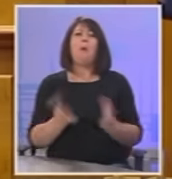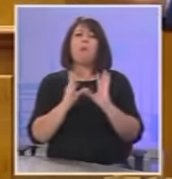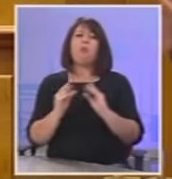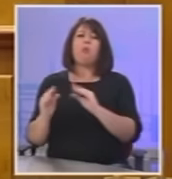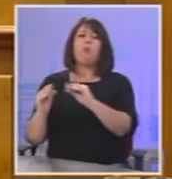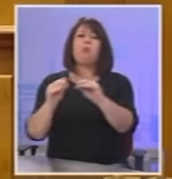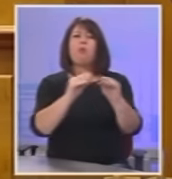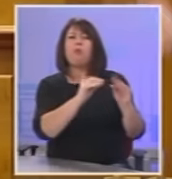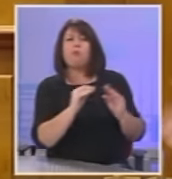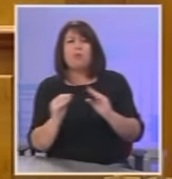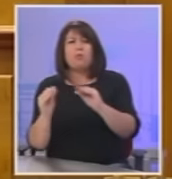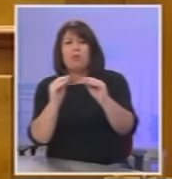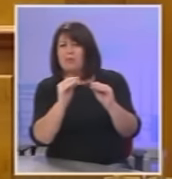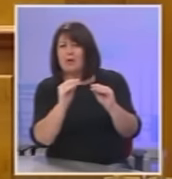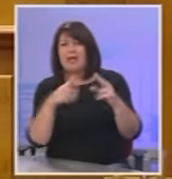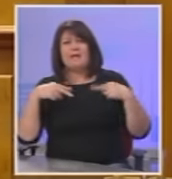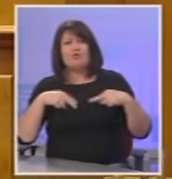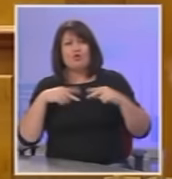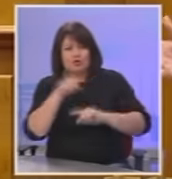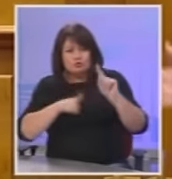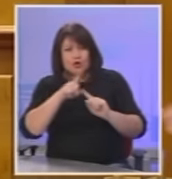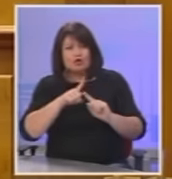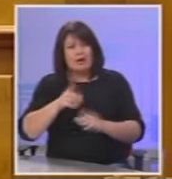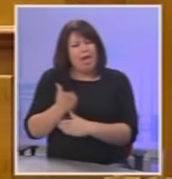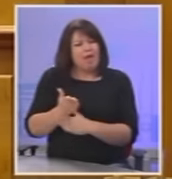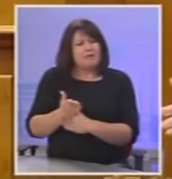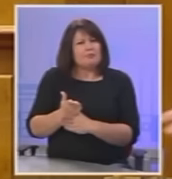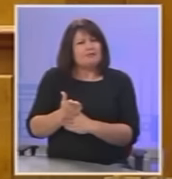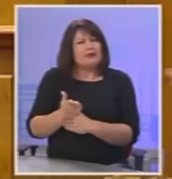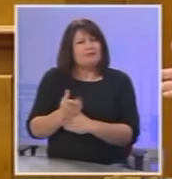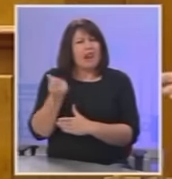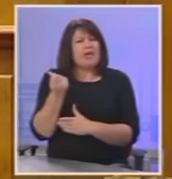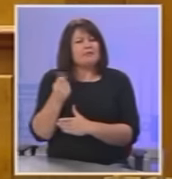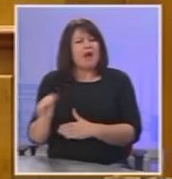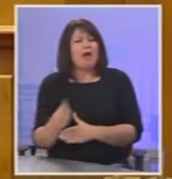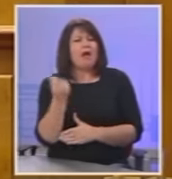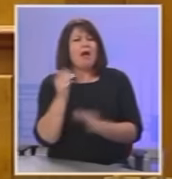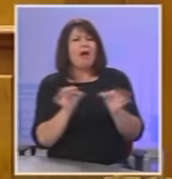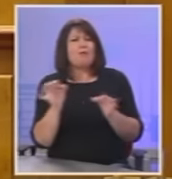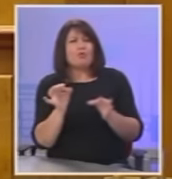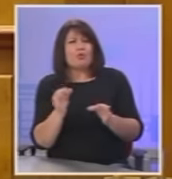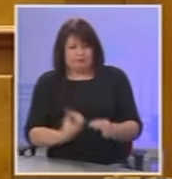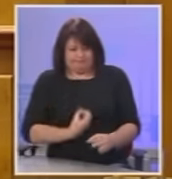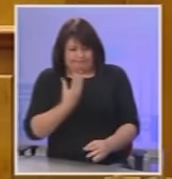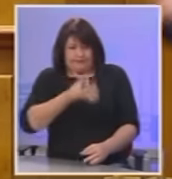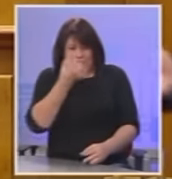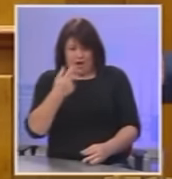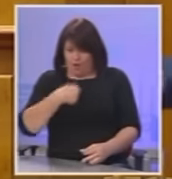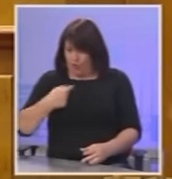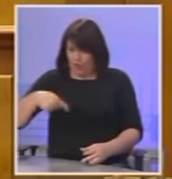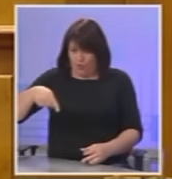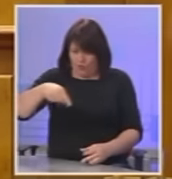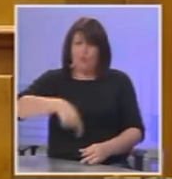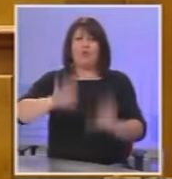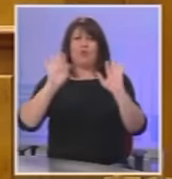μια σκιά σε όλους τους υπουργούς? Δεν αισθάνεται κανείς την ανάγκη από την κυβέρνηση να πει «Δεν είμαι εγώ, δεν είμαι εγώ, δεν είμαι εγώ»?